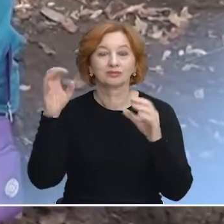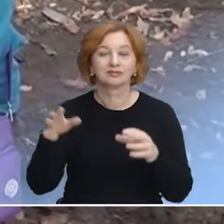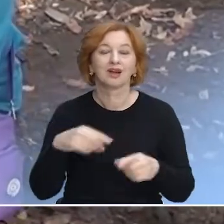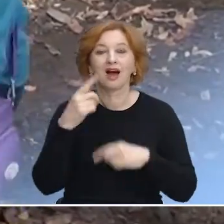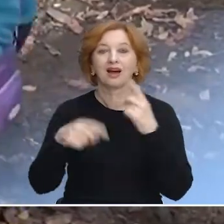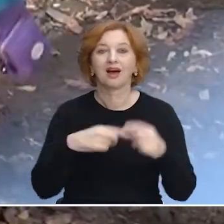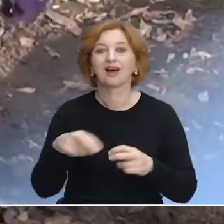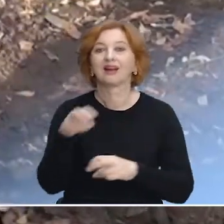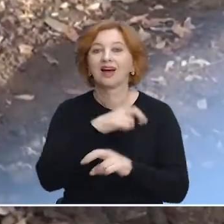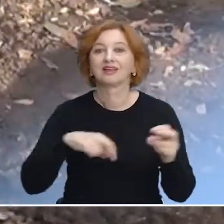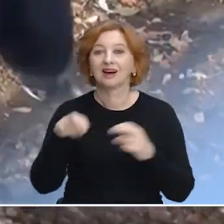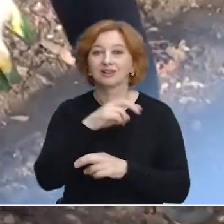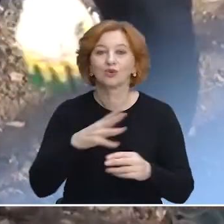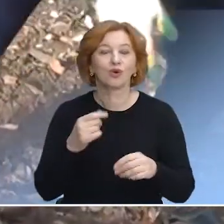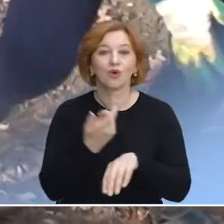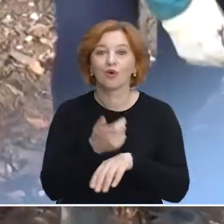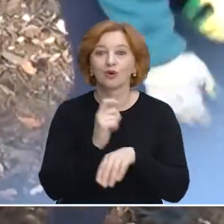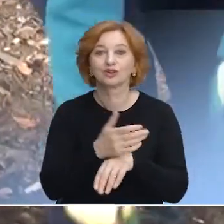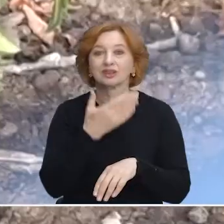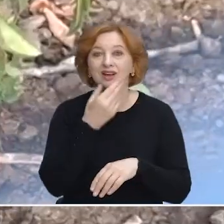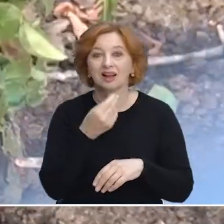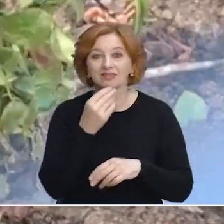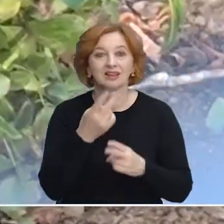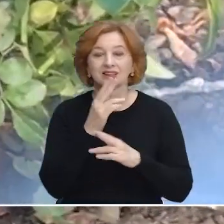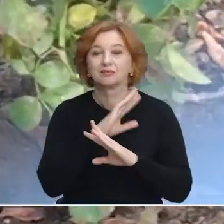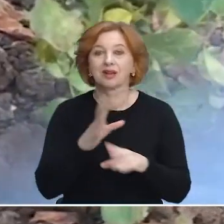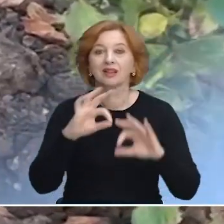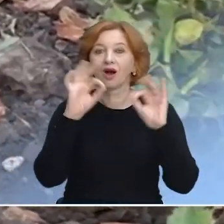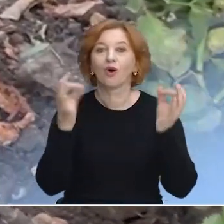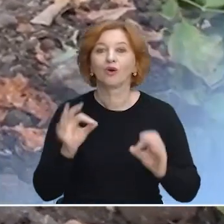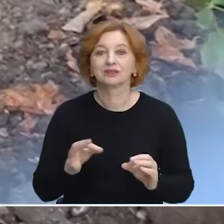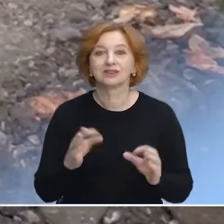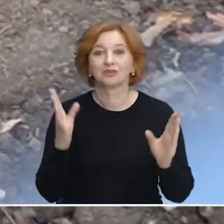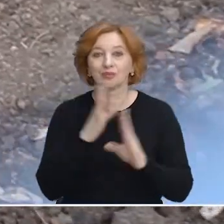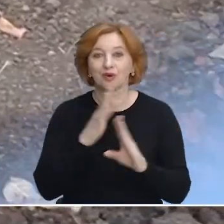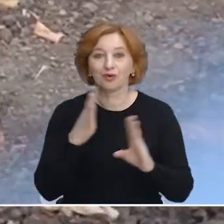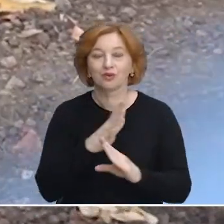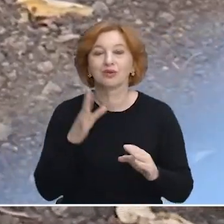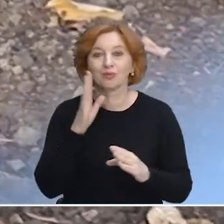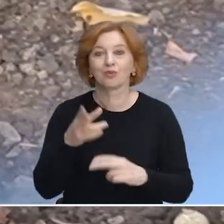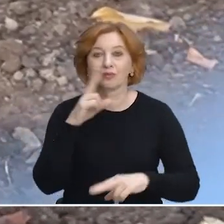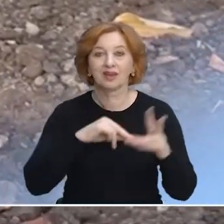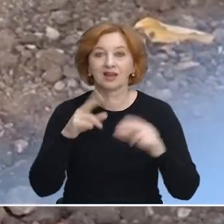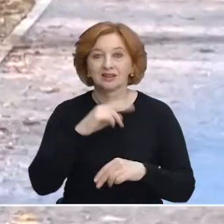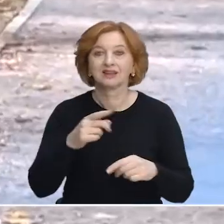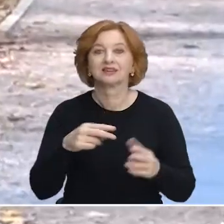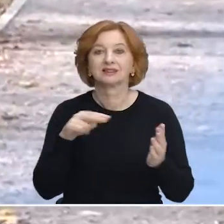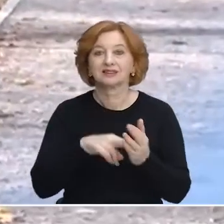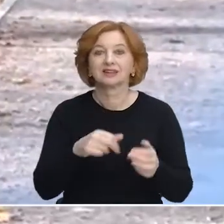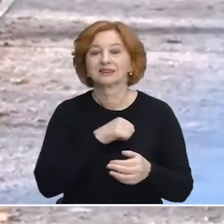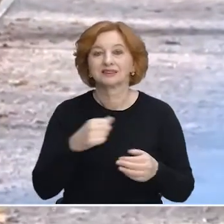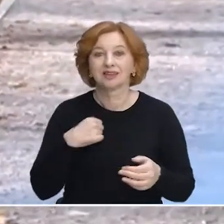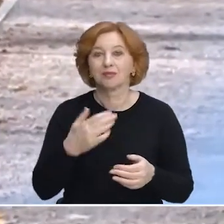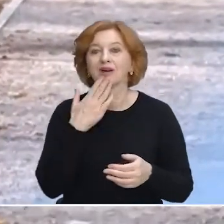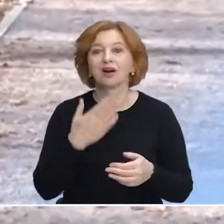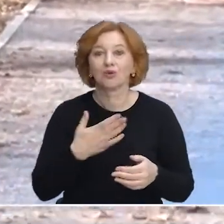В сквере действительно очень красиво и даже, несмотря на осеннюю промозглость, уютно. Будем надеяться, что он станет одним из